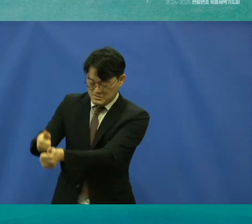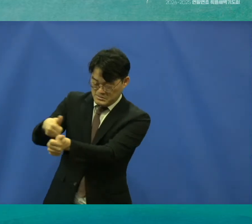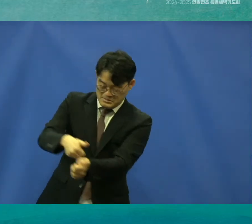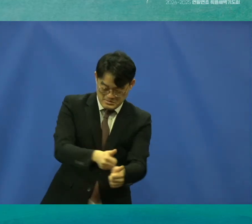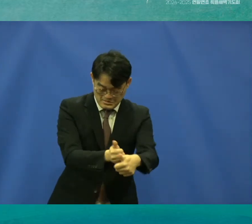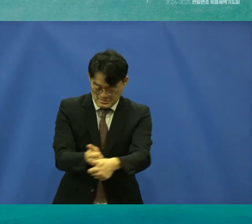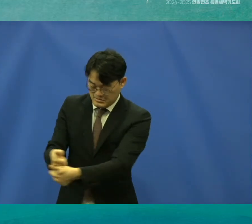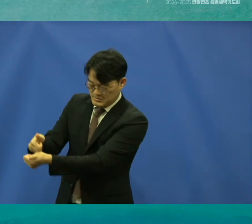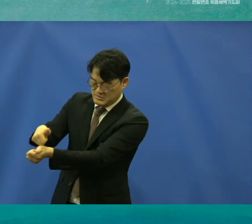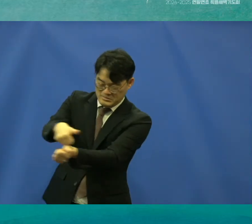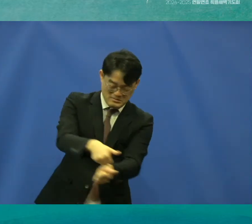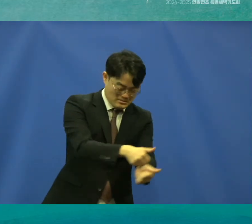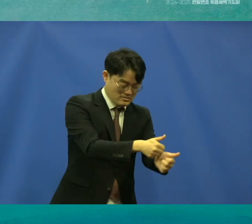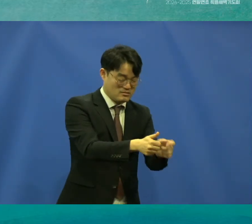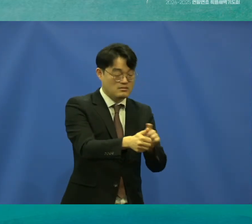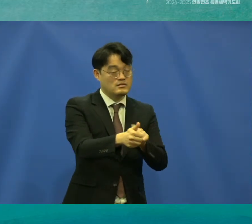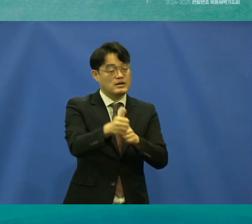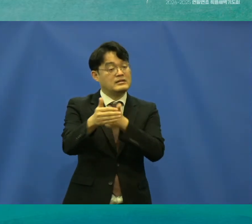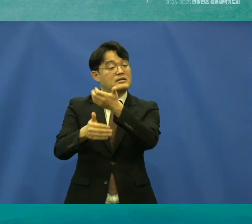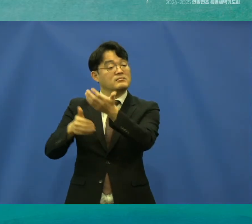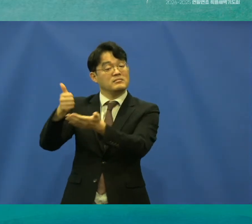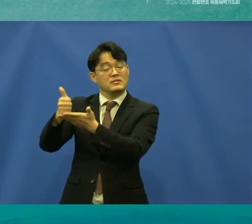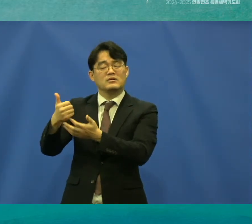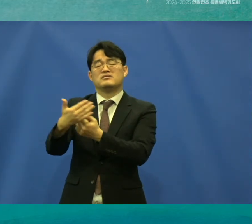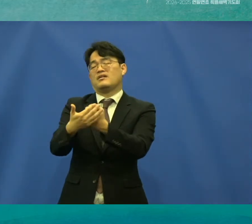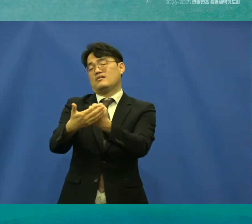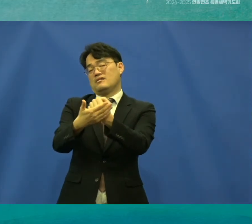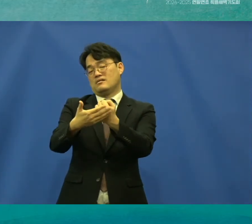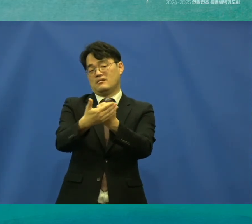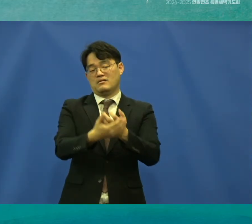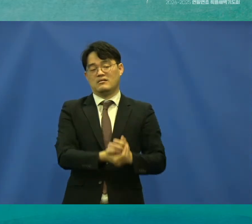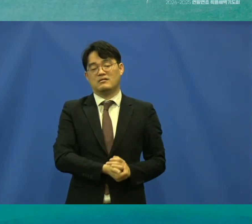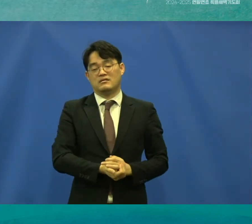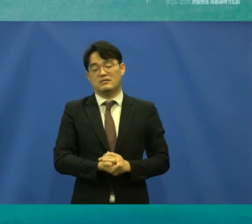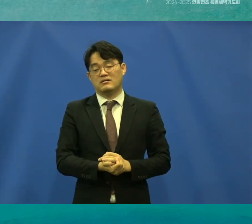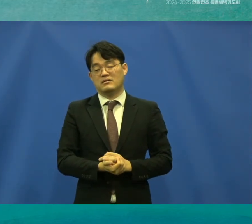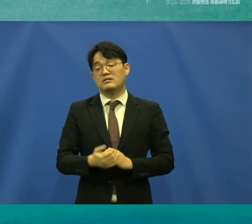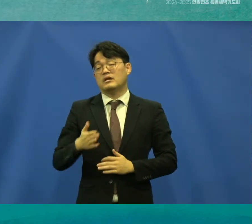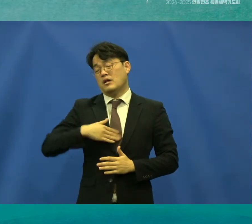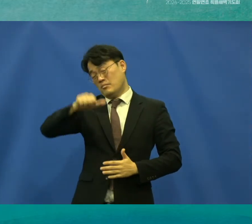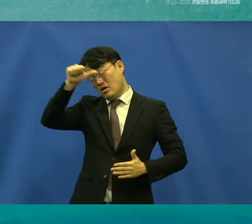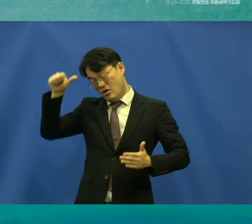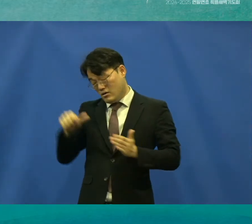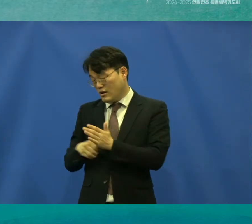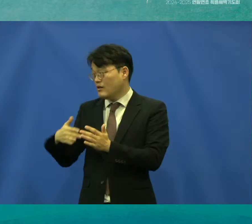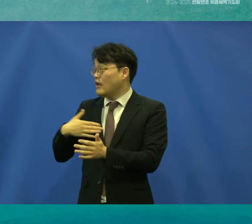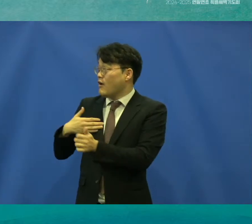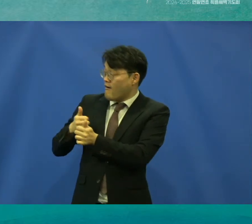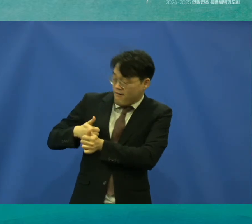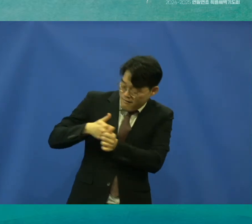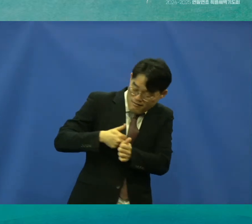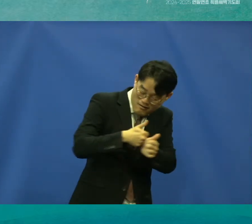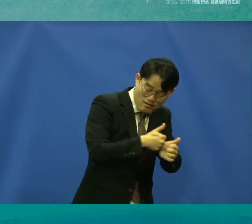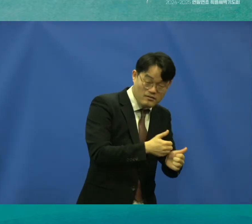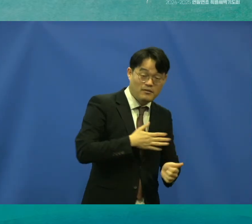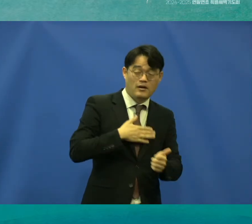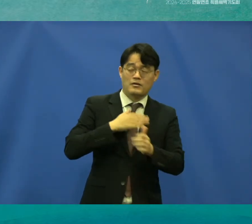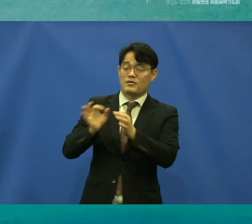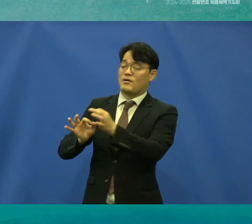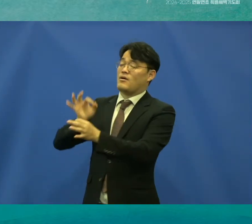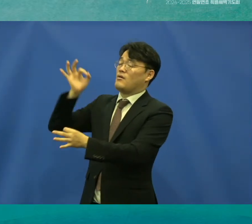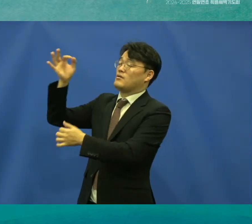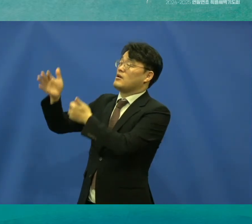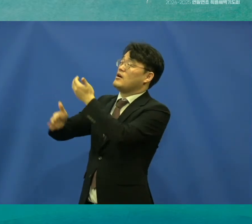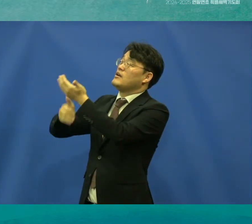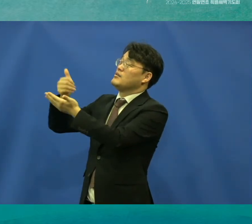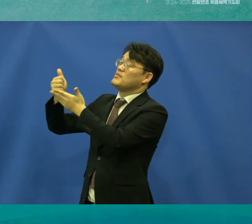여호와의 집에 영원히 살리로다. 여러분, 여기에선 여호와 선하심과 인자하심이